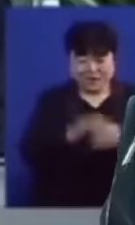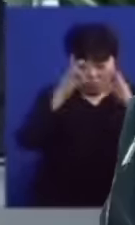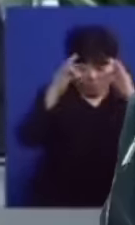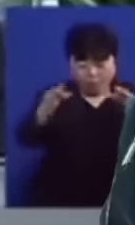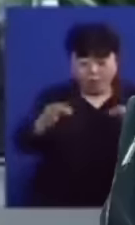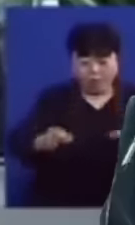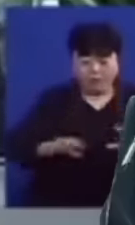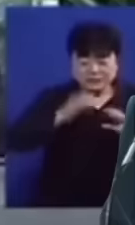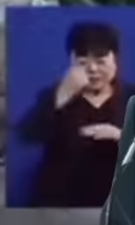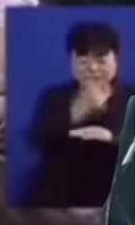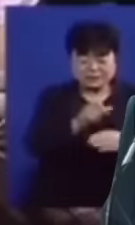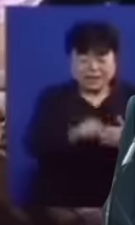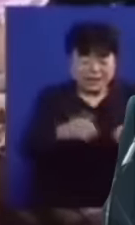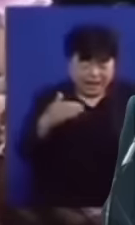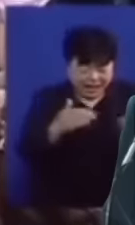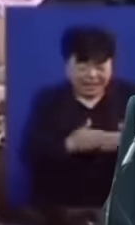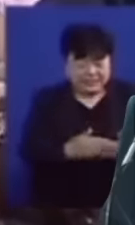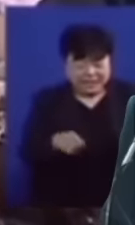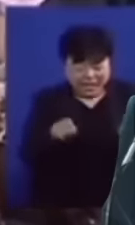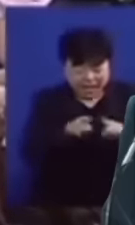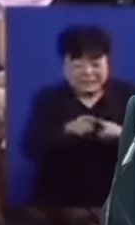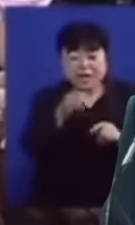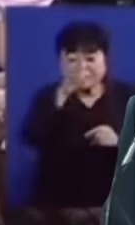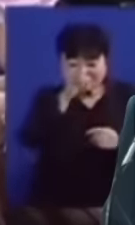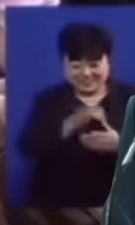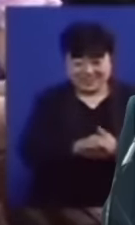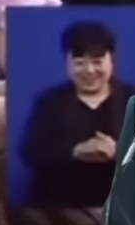볼지어다 세상 끝날까지 내가 너와 항상 같이 하리라.